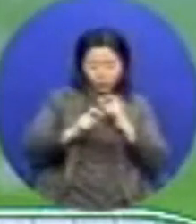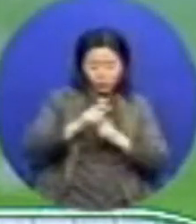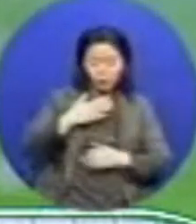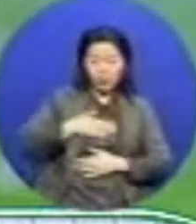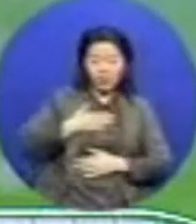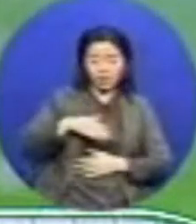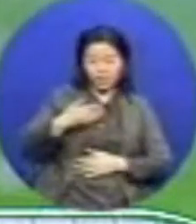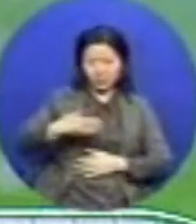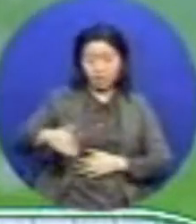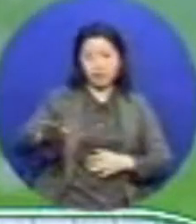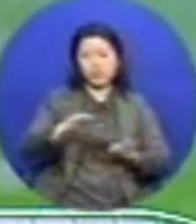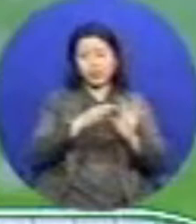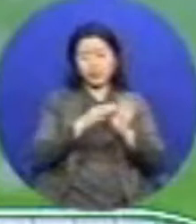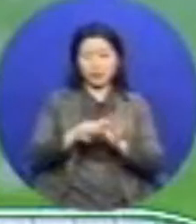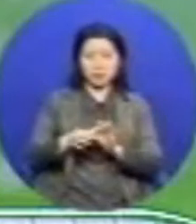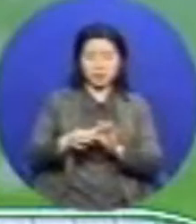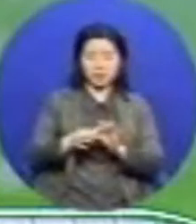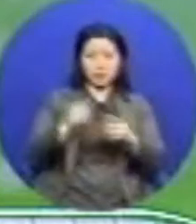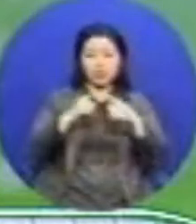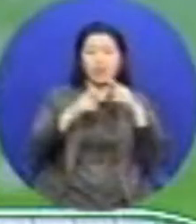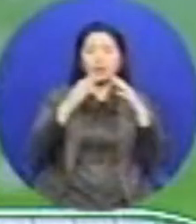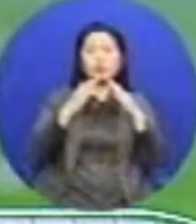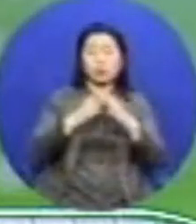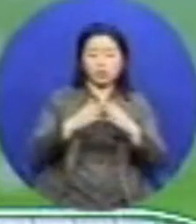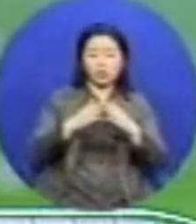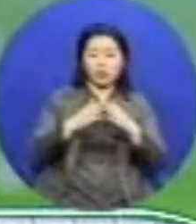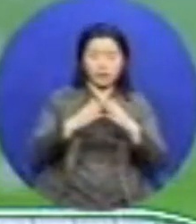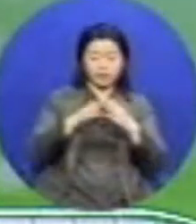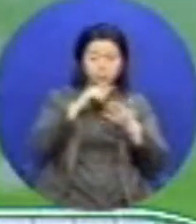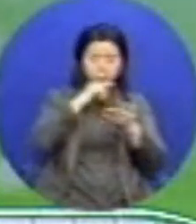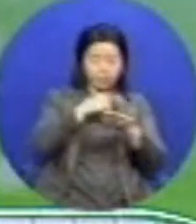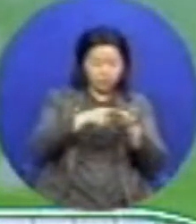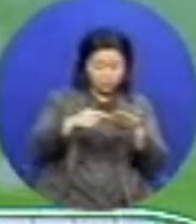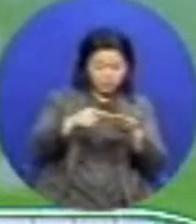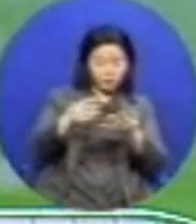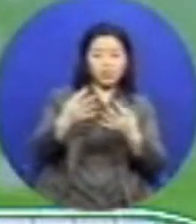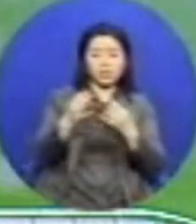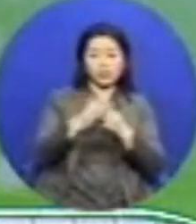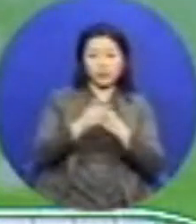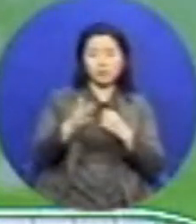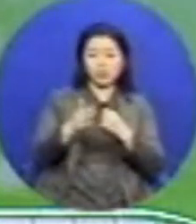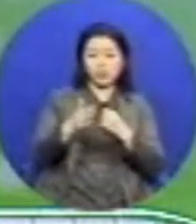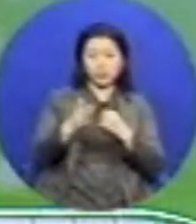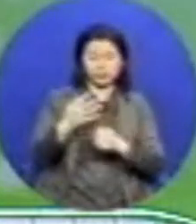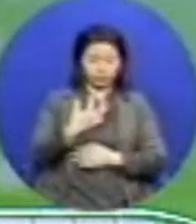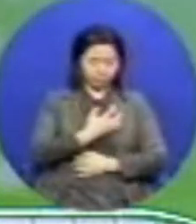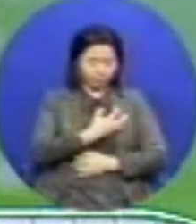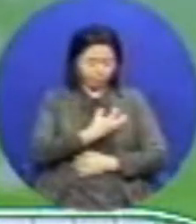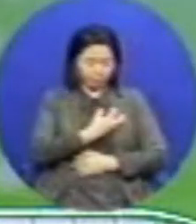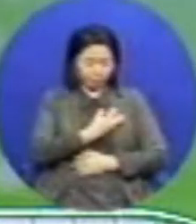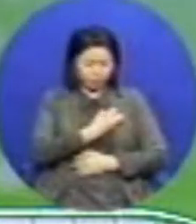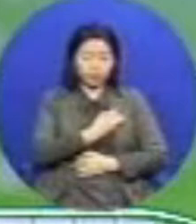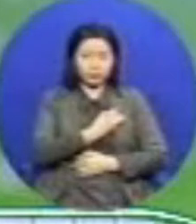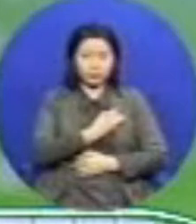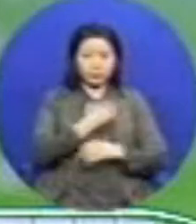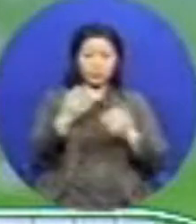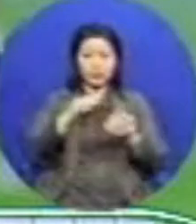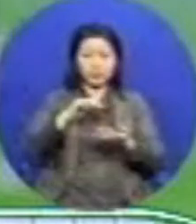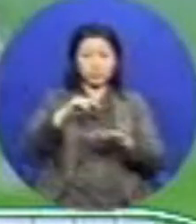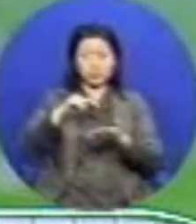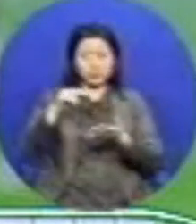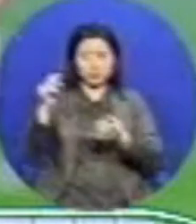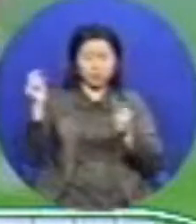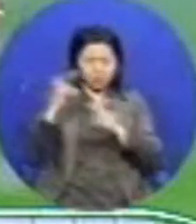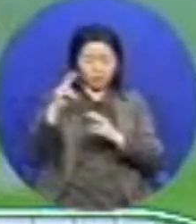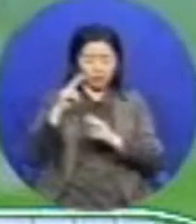사실 저는 빚 때문에 교회 비 때문에 심장이 오그라드는 그런 충격을 쇼크를 받았던 적도 있었어요 너무